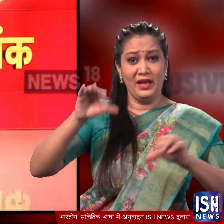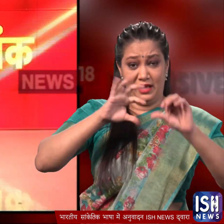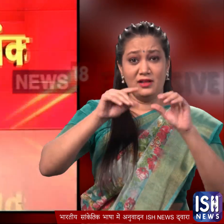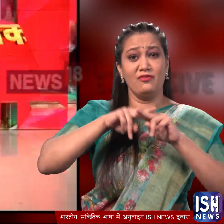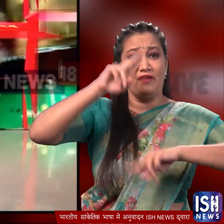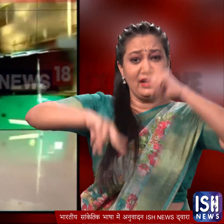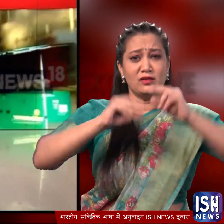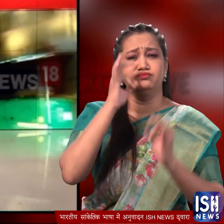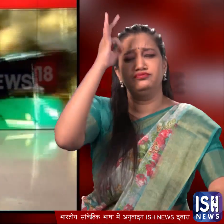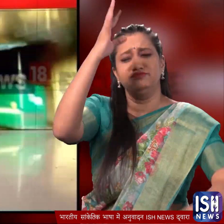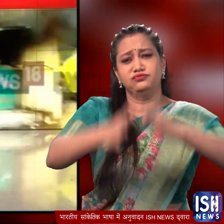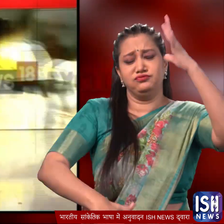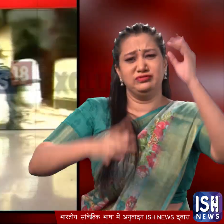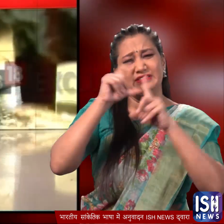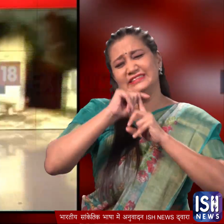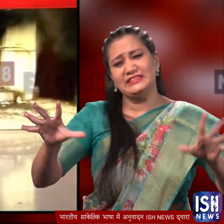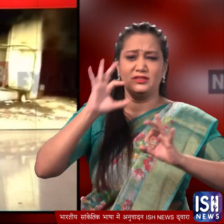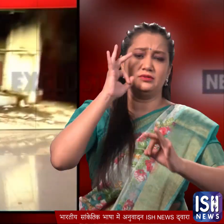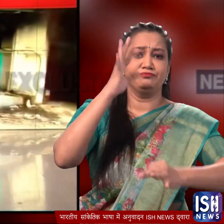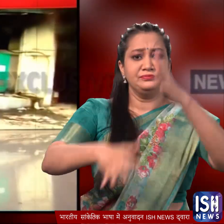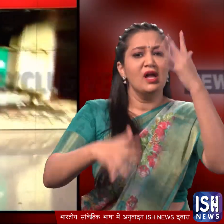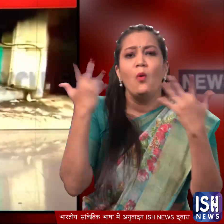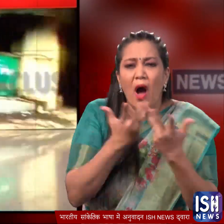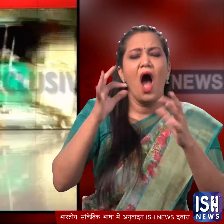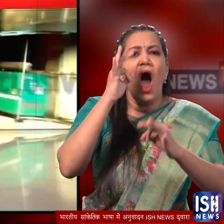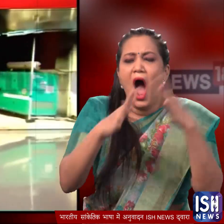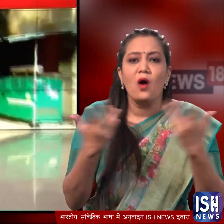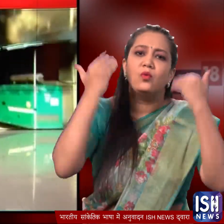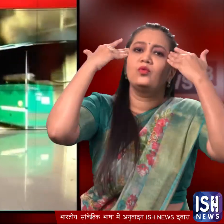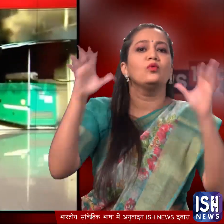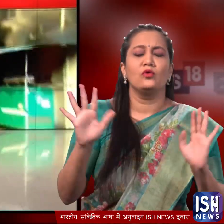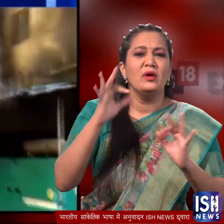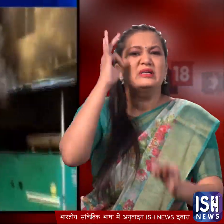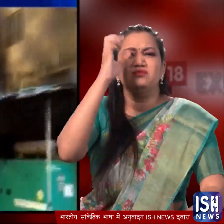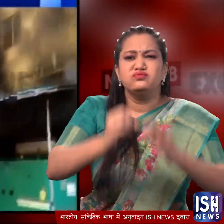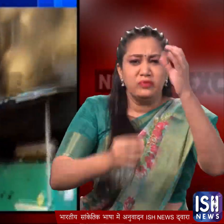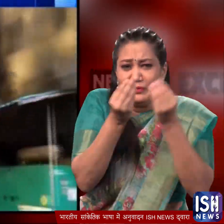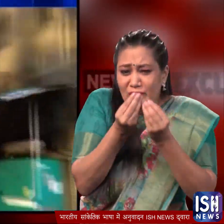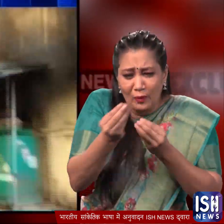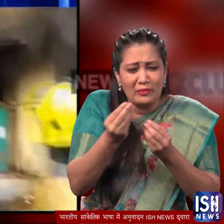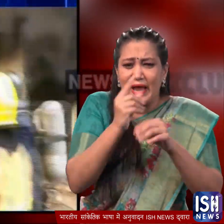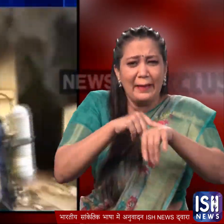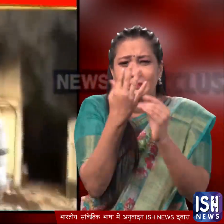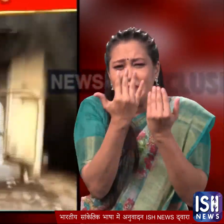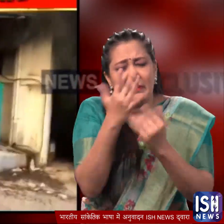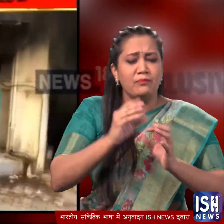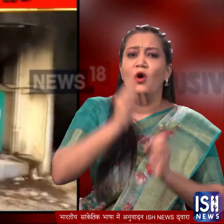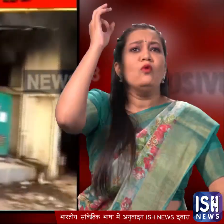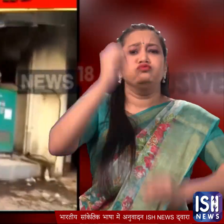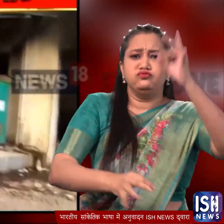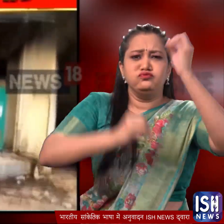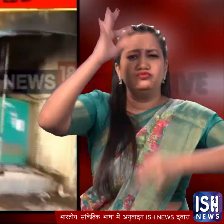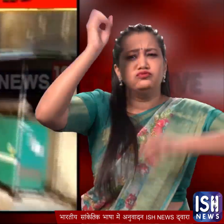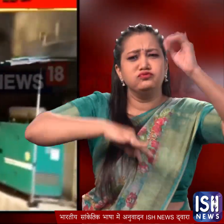केमिकल फैक्ट्री में भीषण आग लगी। हालांकि आग किस वजह से लगी इसका पता नहीं चल पाया, लेकिन आग इतनी भीषण थी कि चंद मिनटों में पूरी फैक्ट्री